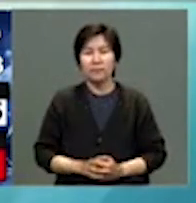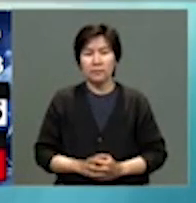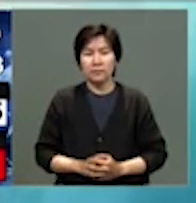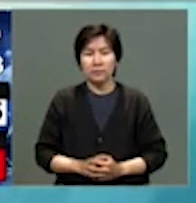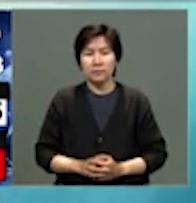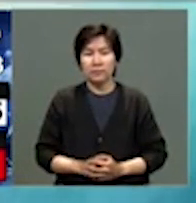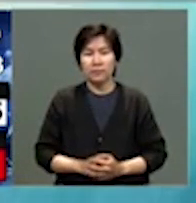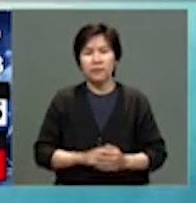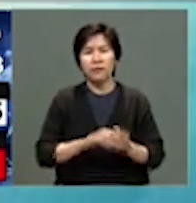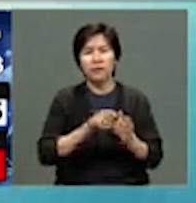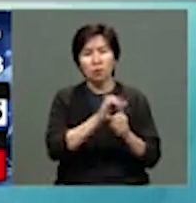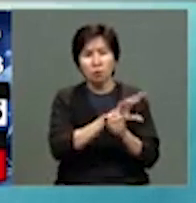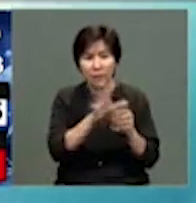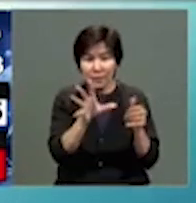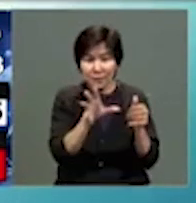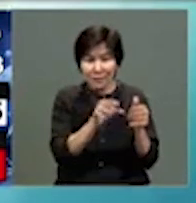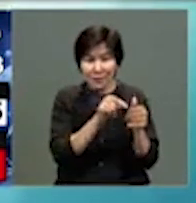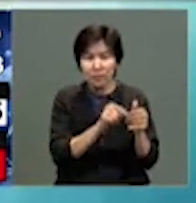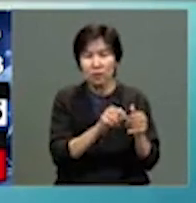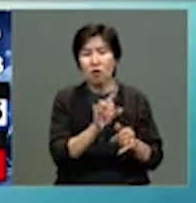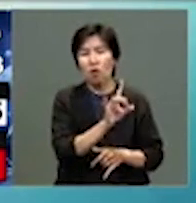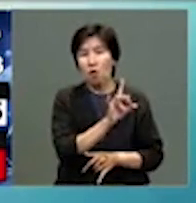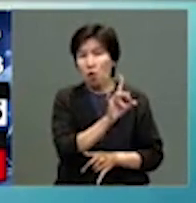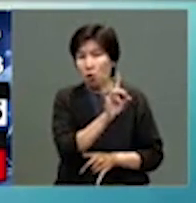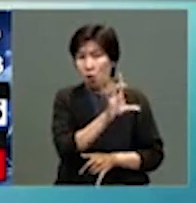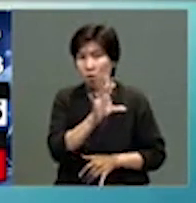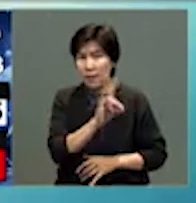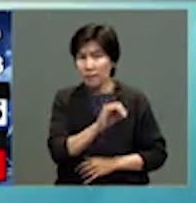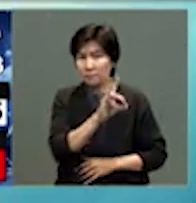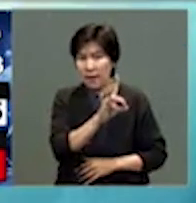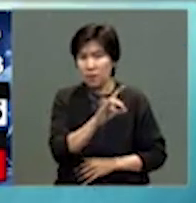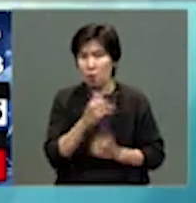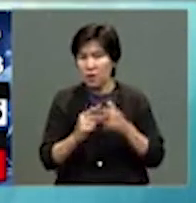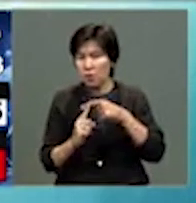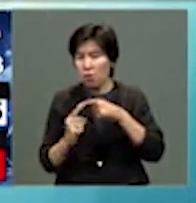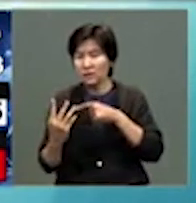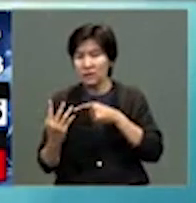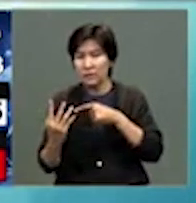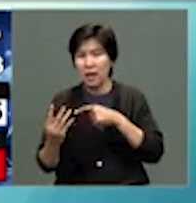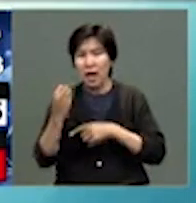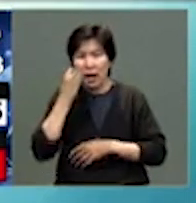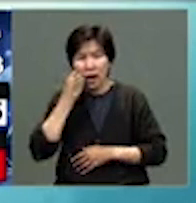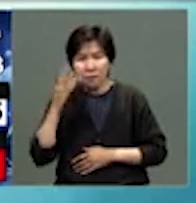บาทแล้วนะครับแล้วกลับบ้านไปแล้วก็สองหมื่นหกพันกว่านะครับแล้วก็มีตารางที่เป็นอ่ะอ่าอันนี้ใช่ครับแล้วก็กลับบ้านจะเห็นว่าติดเชื้อตัวนี้หนึ่งหมื่นประทานโทษ188วันนี้เพิ่มขึ้น 4นะครับกลับบ้านไปแล้ว 9 18